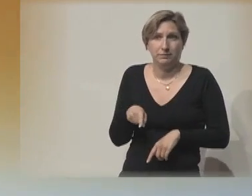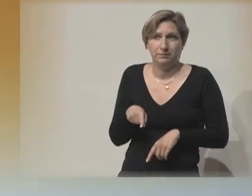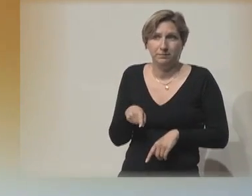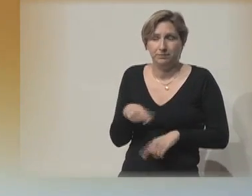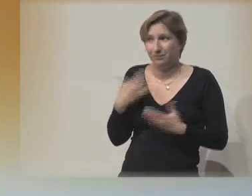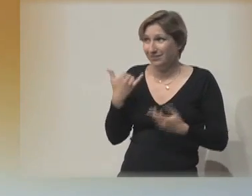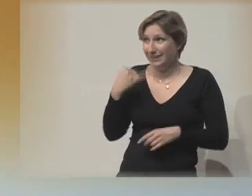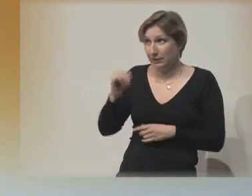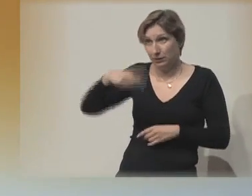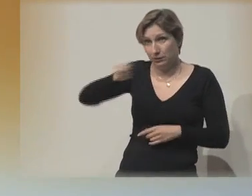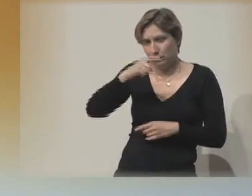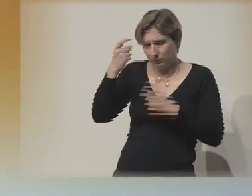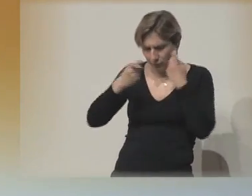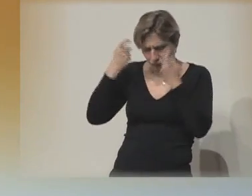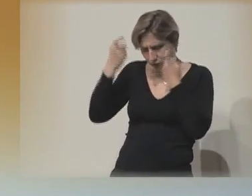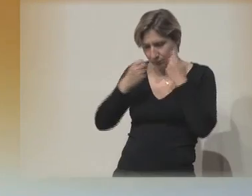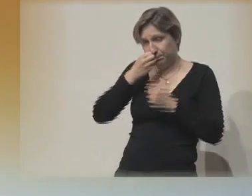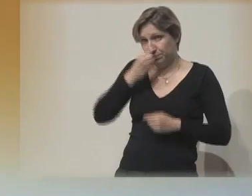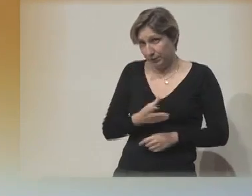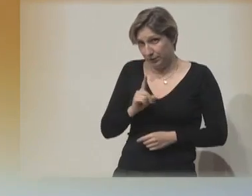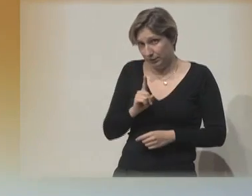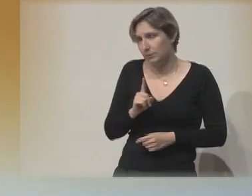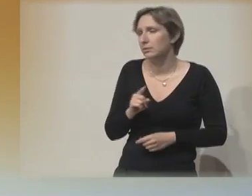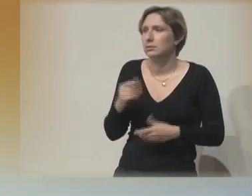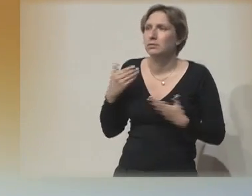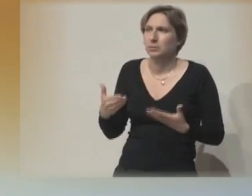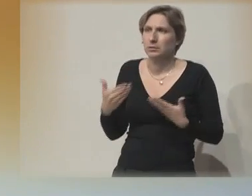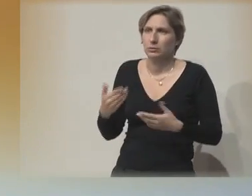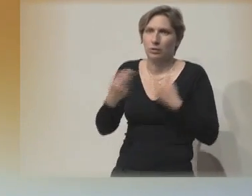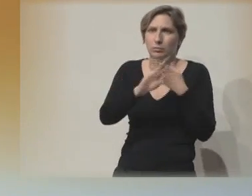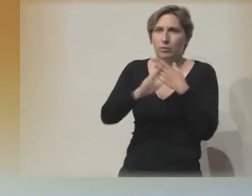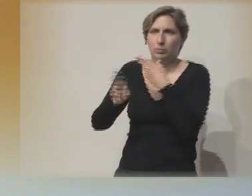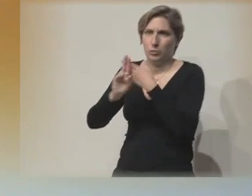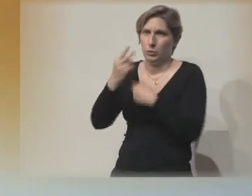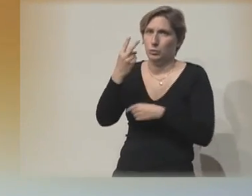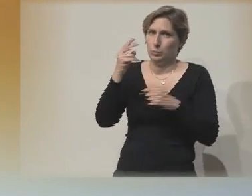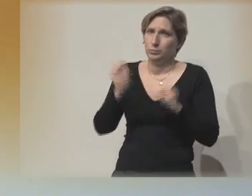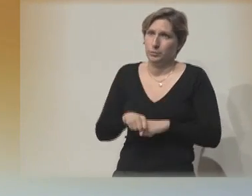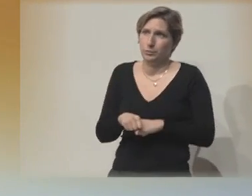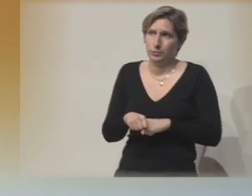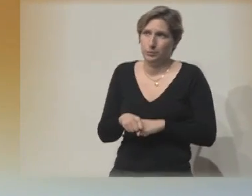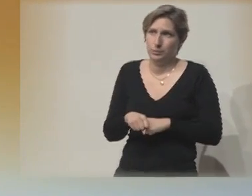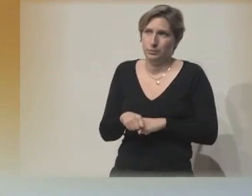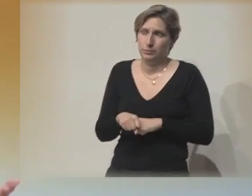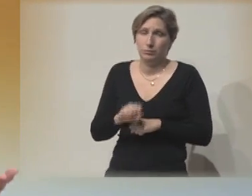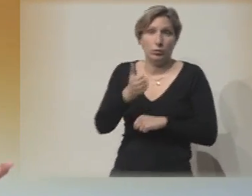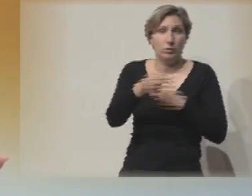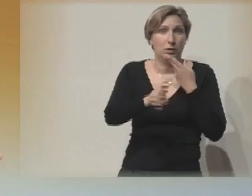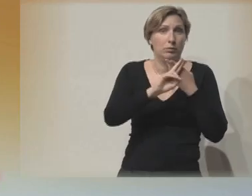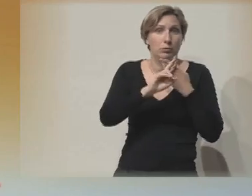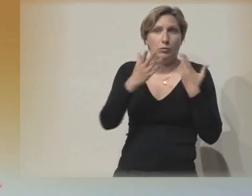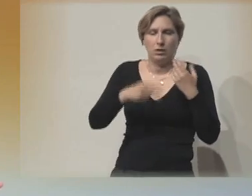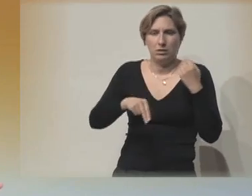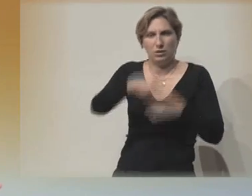vous y réfléchissez bien, désormais, elle portera deux réponses. Première réponse, une